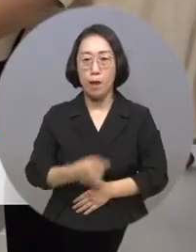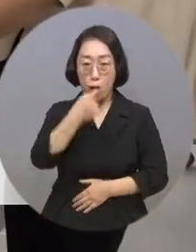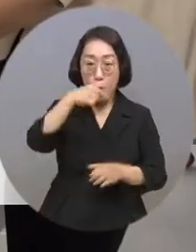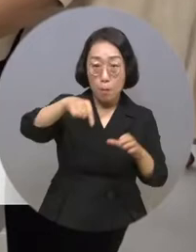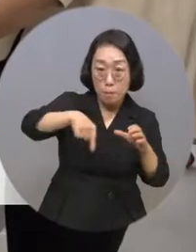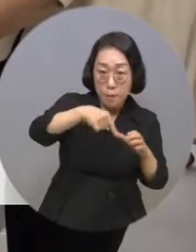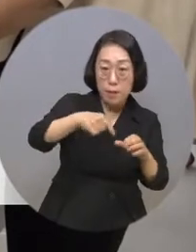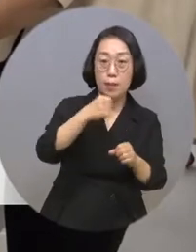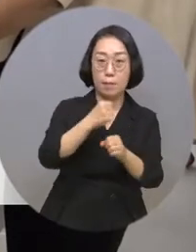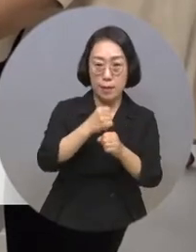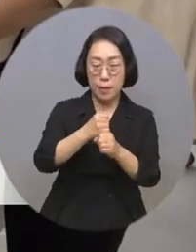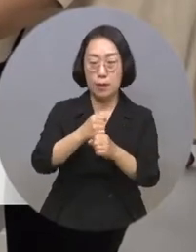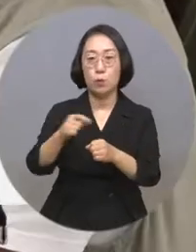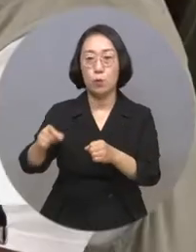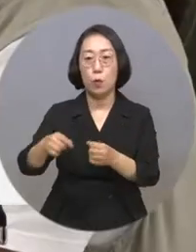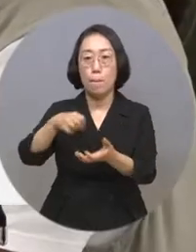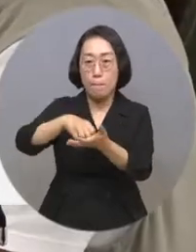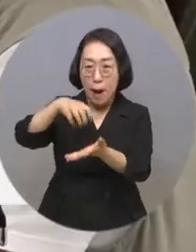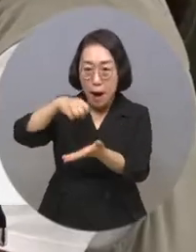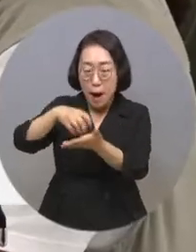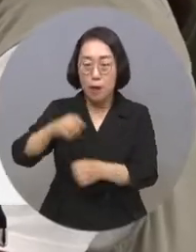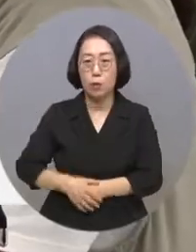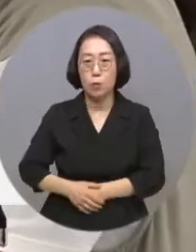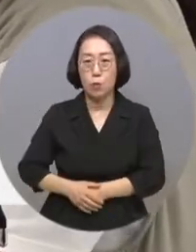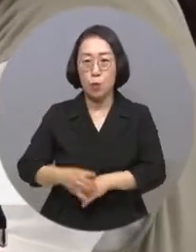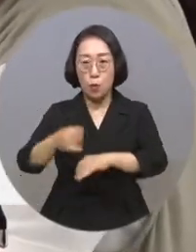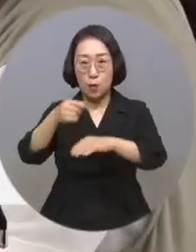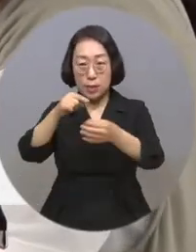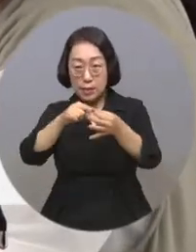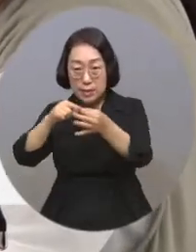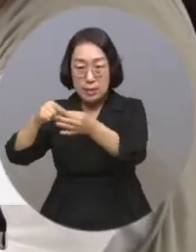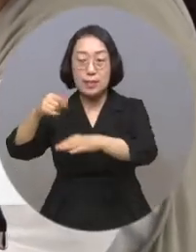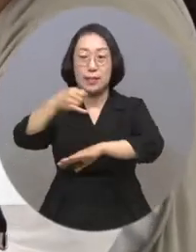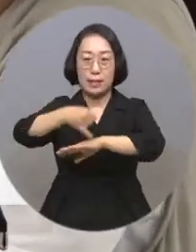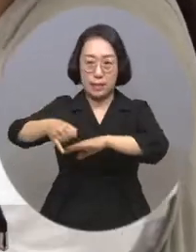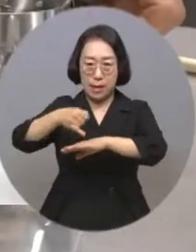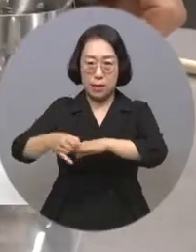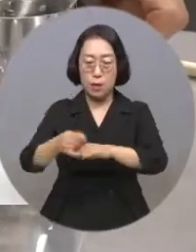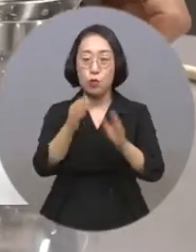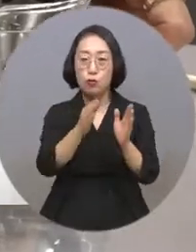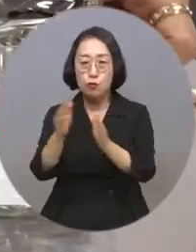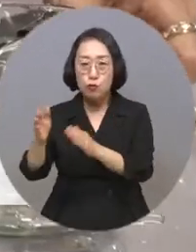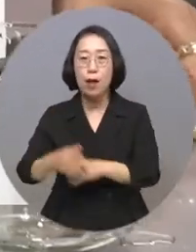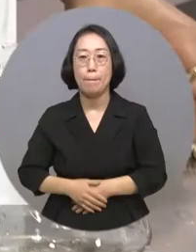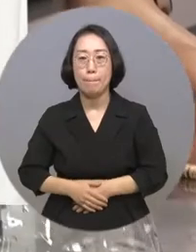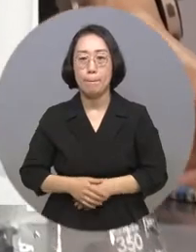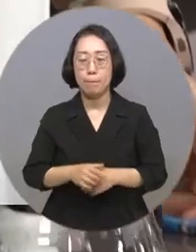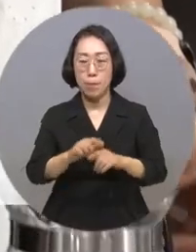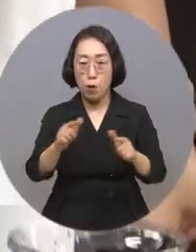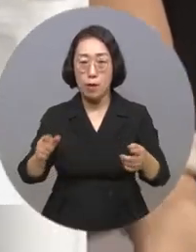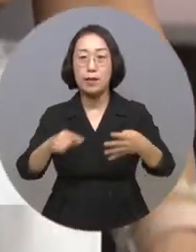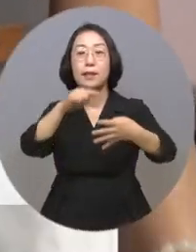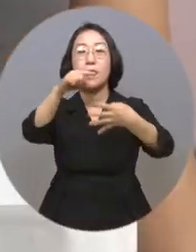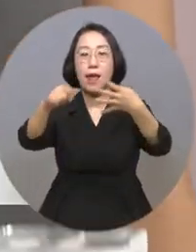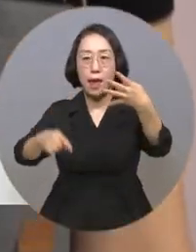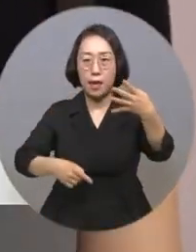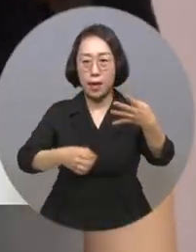바리스타 2급, 제과 기능사, 캘리그라피 3급, 정리 수납 전문가 2급 총 4개의